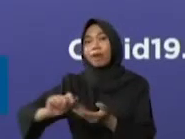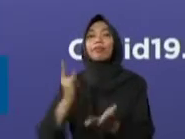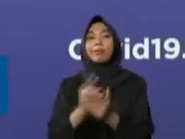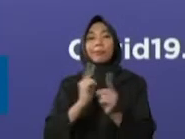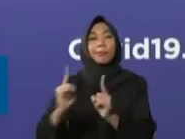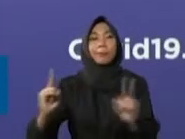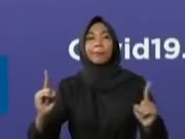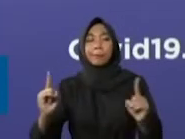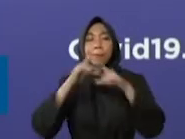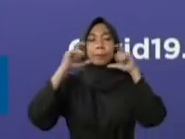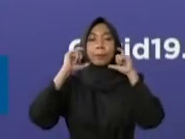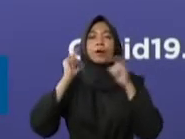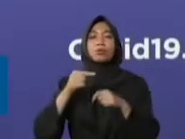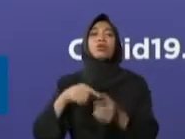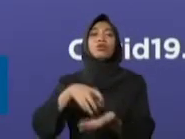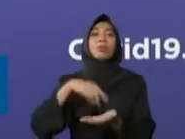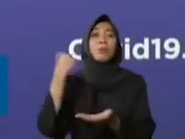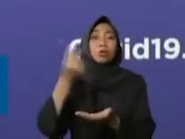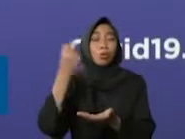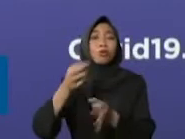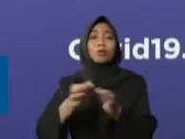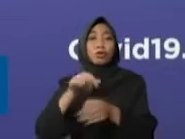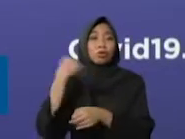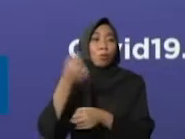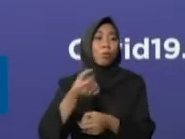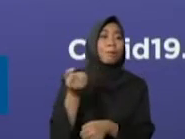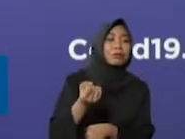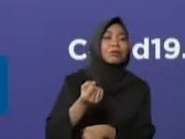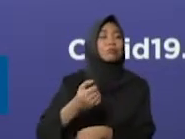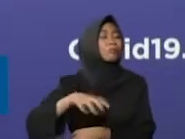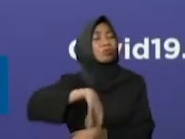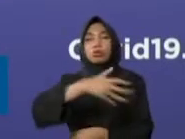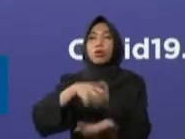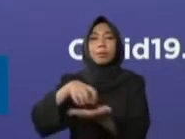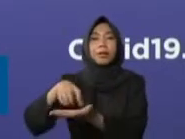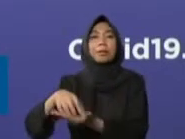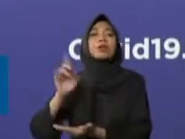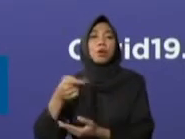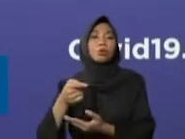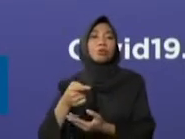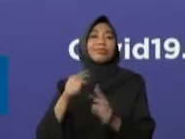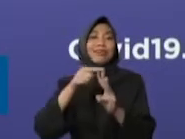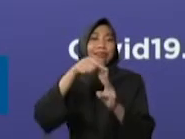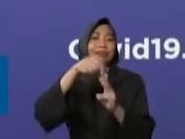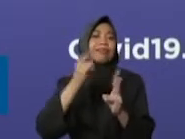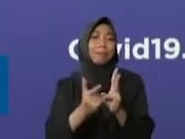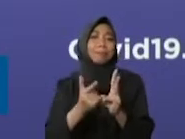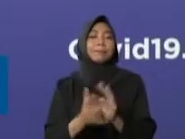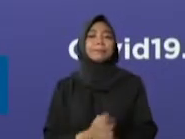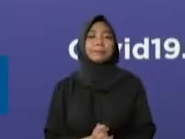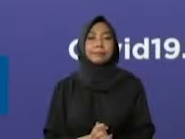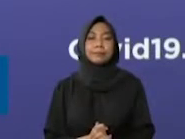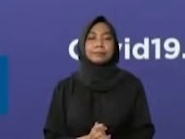di tempat-tempat umum di pasar dan dimana-mana oleh karena itu dengan